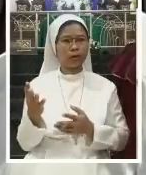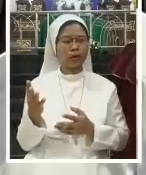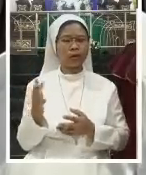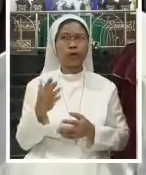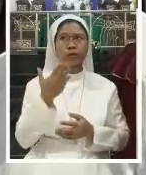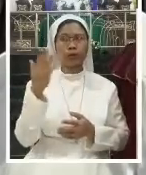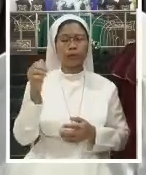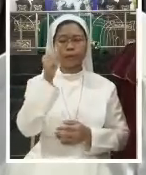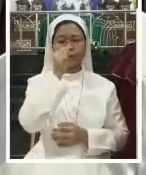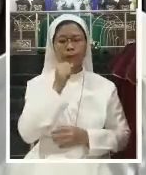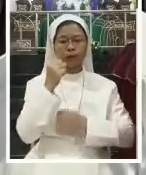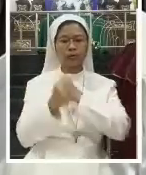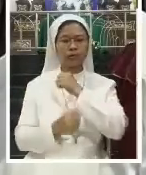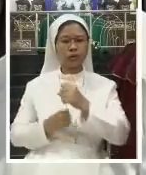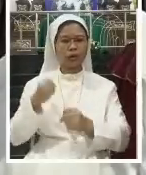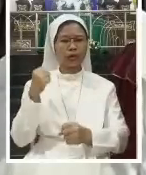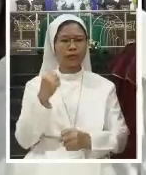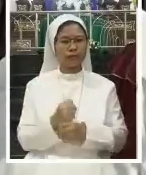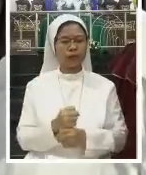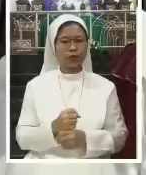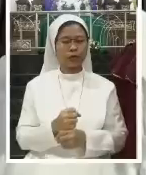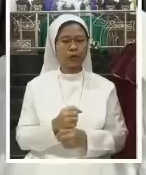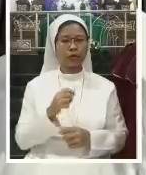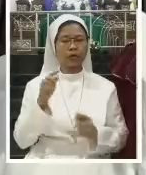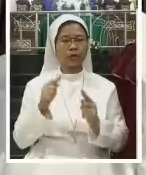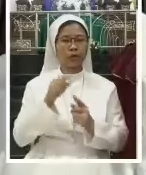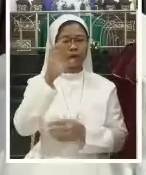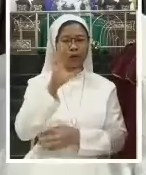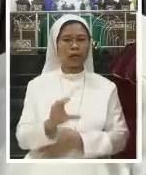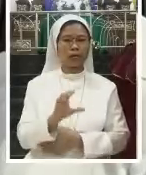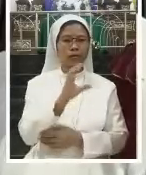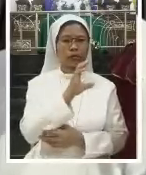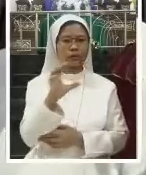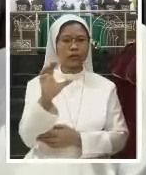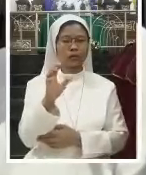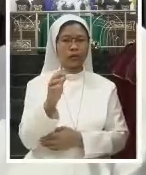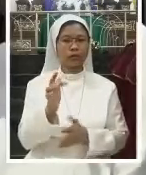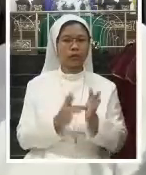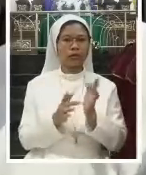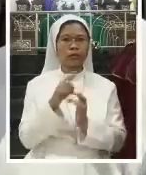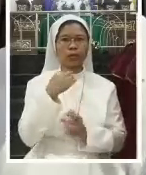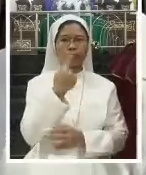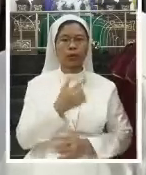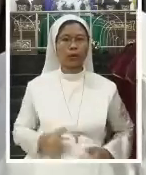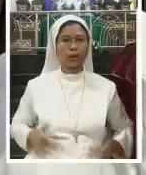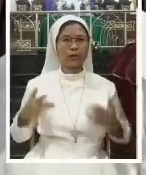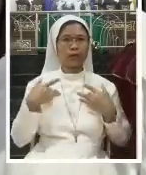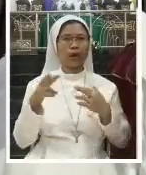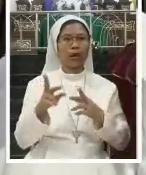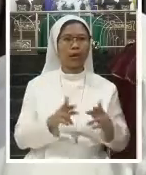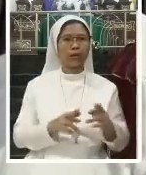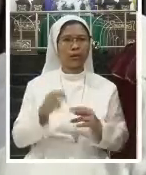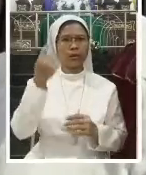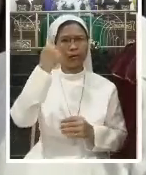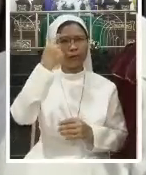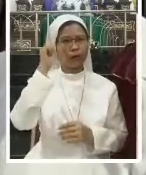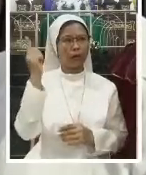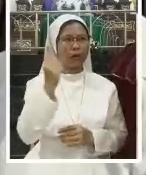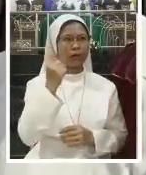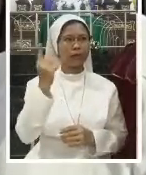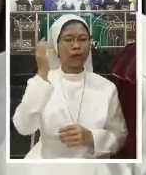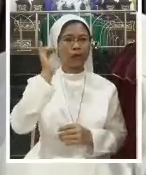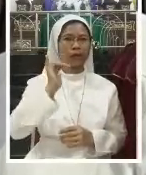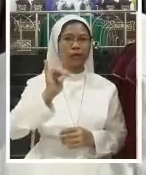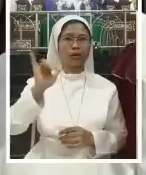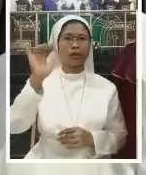kantampalasan asin magtiyos kan pagsakit kan krus. Siya na nabuboy ang sinagahade sa kapanahonan